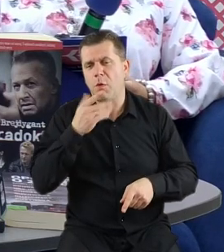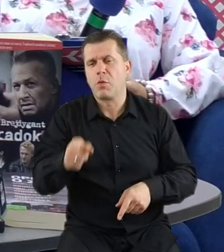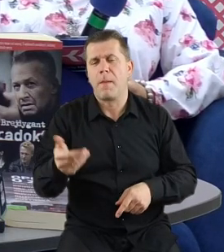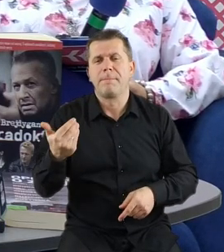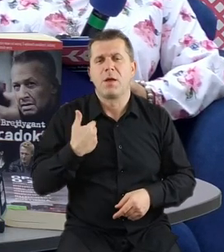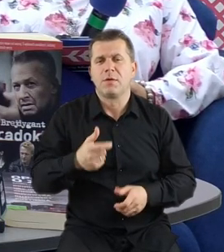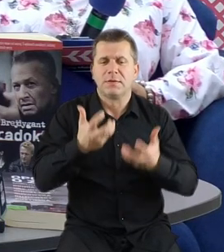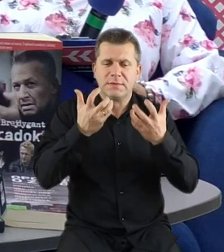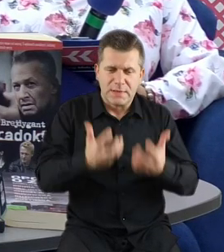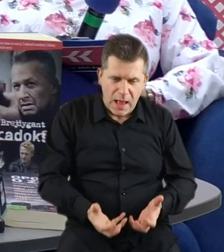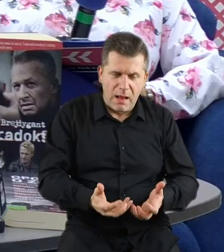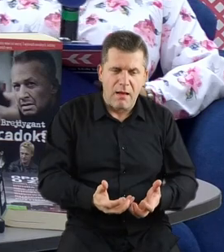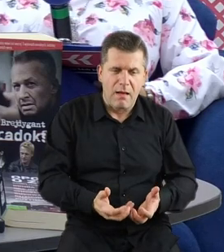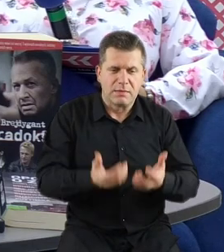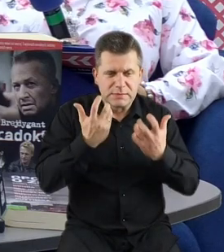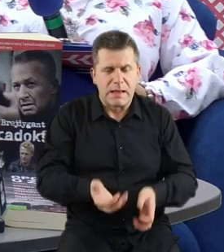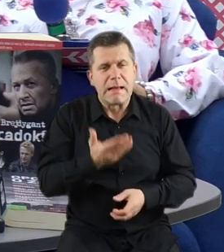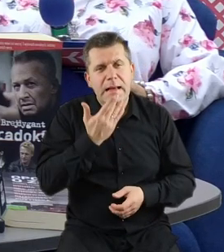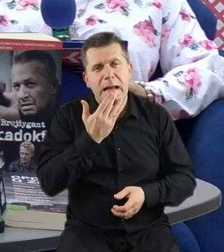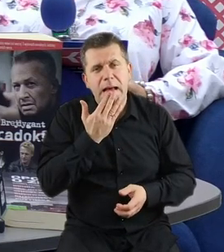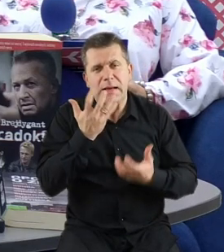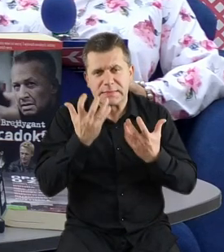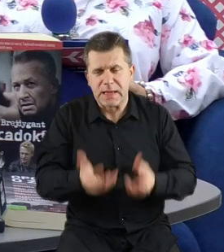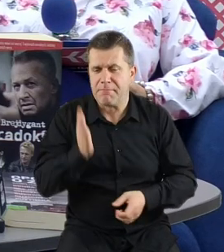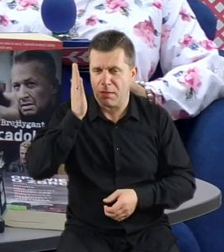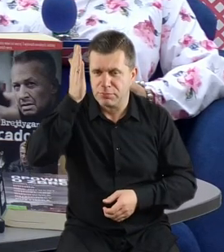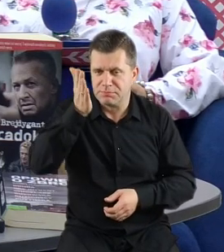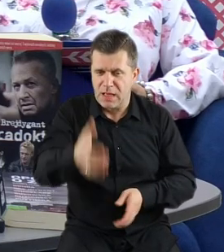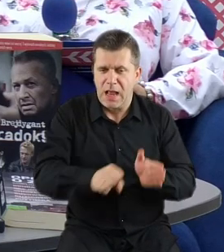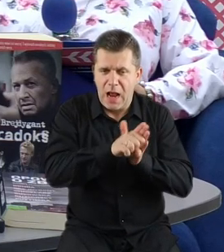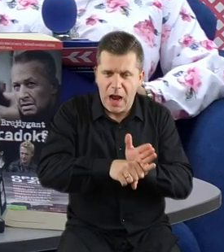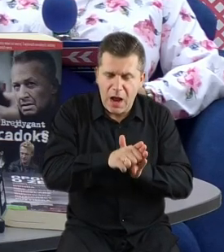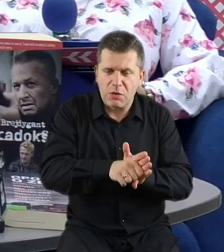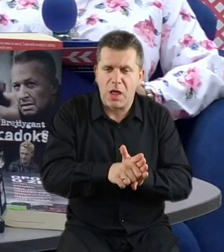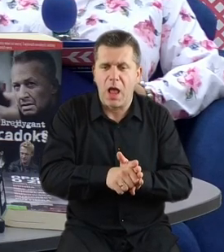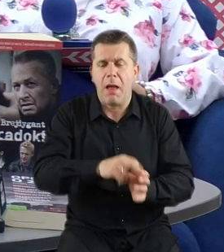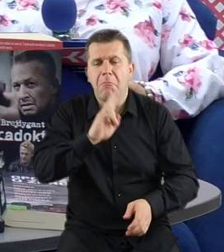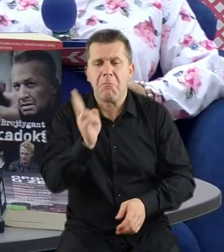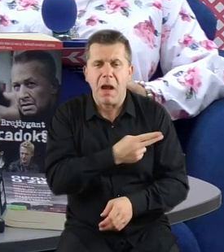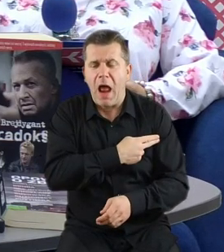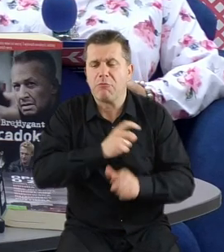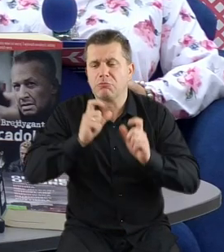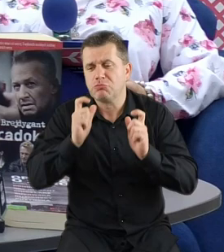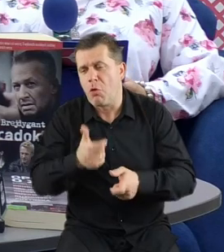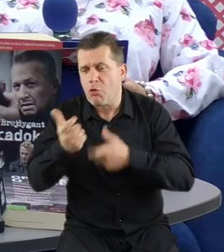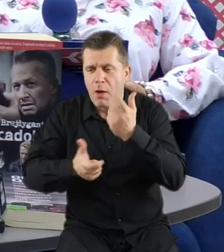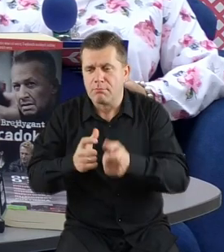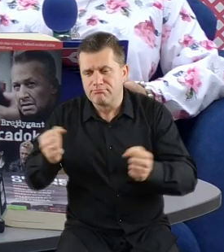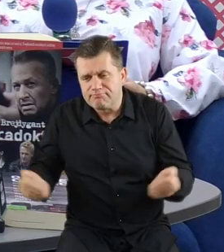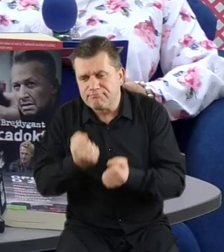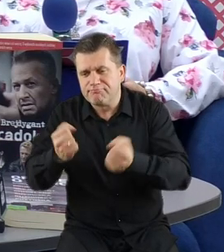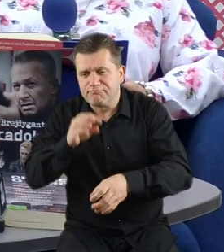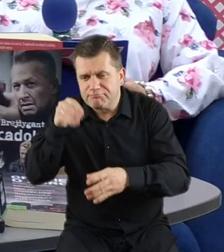było takie chcieństwo bardziej takie jakieś, że o, będę aktorem, niż jakieś naprawdę przemyślane takie